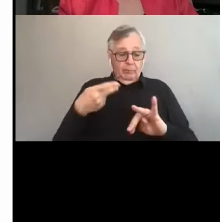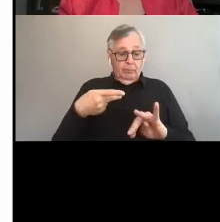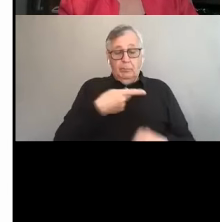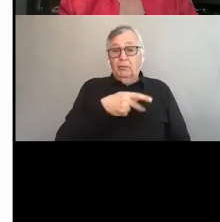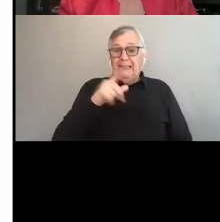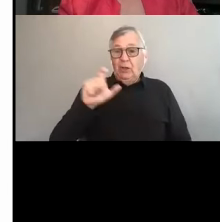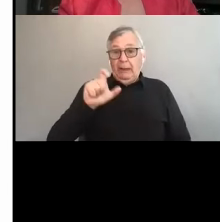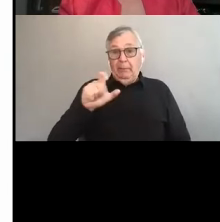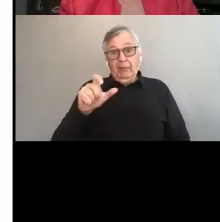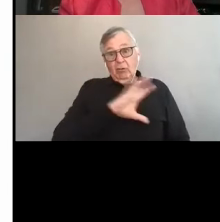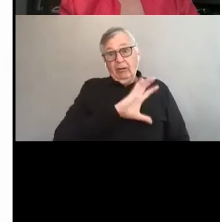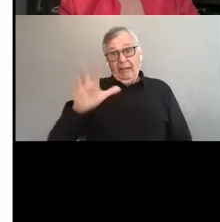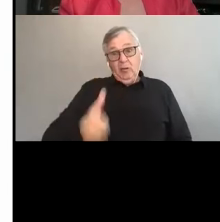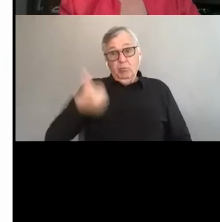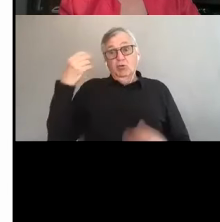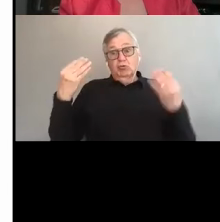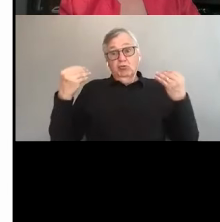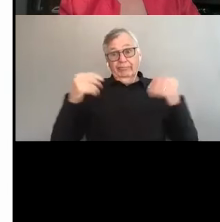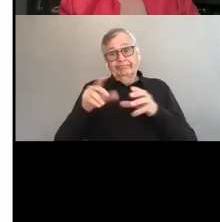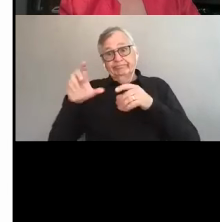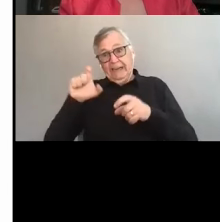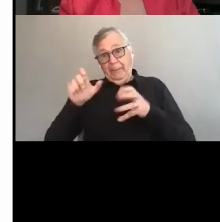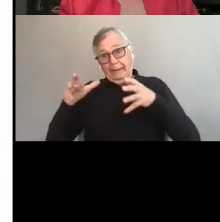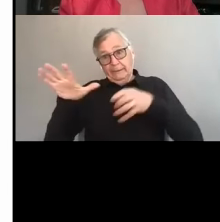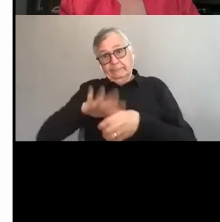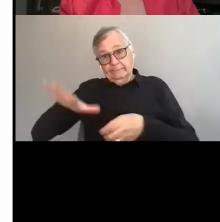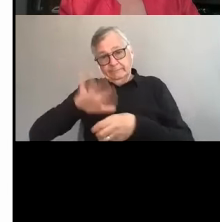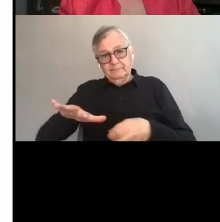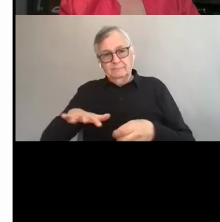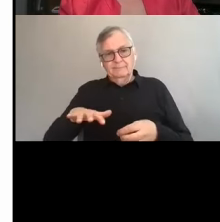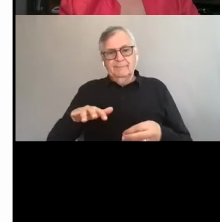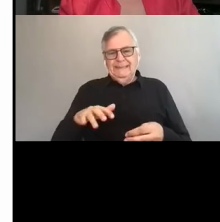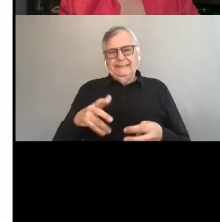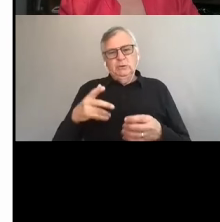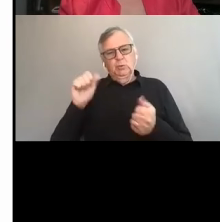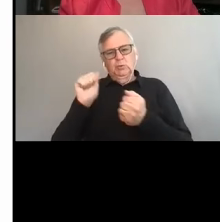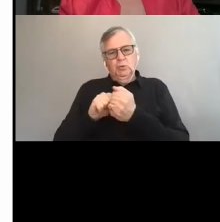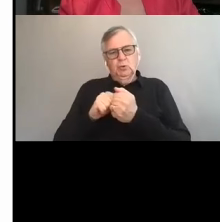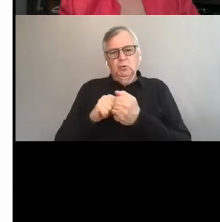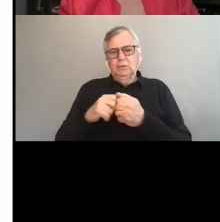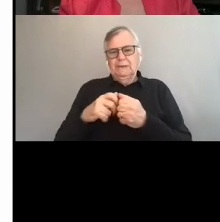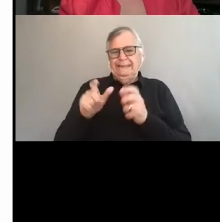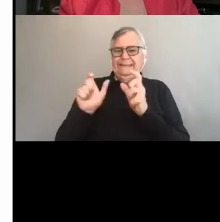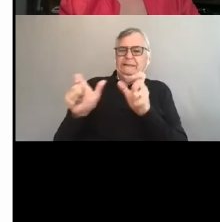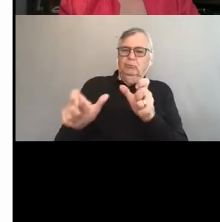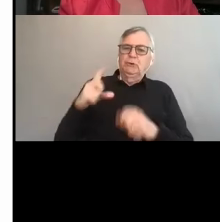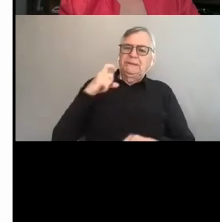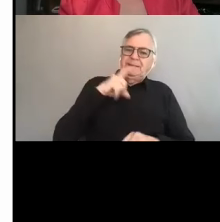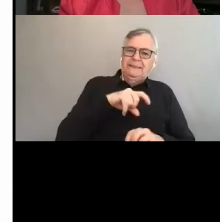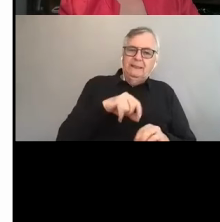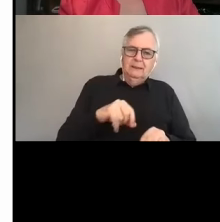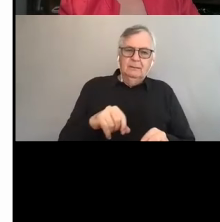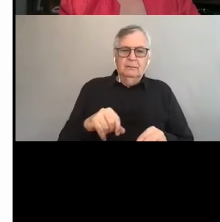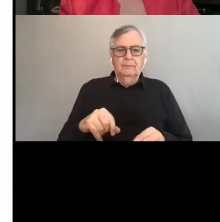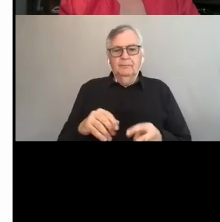des endroits au Canada où il y en a le plus. Maintenant, il est un peu plus coriace en termes de neutralisation, que ce soit